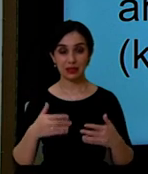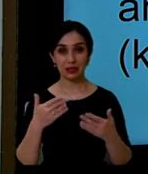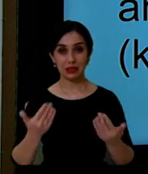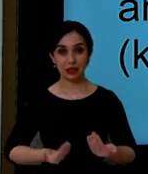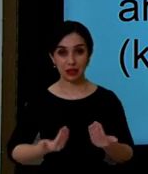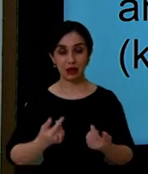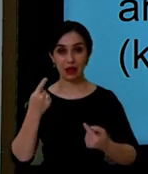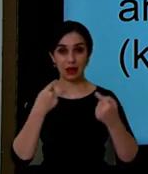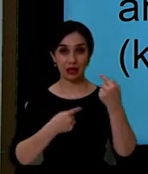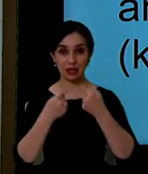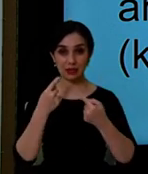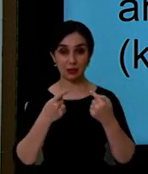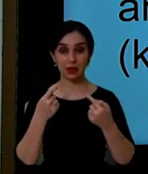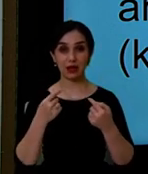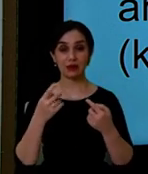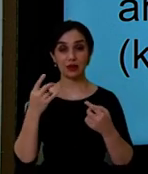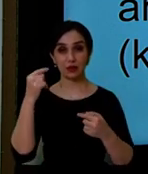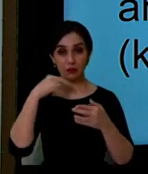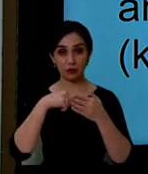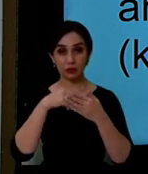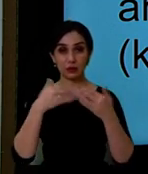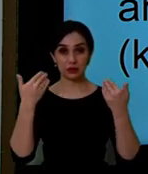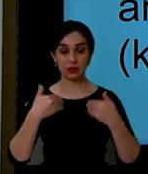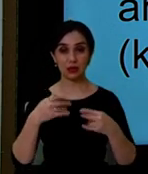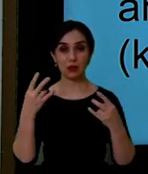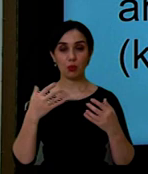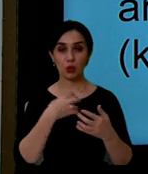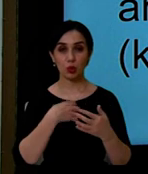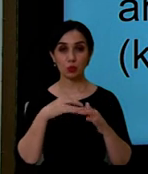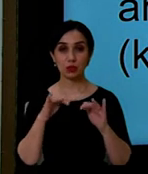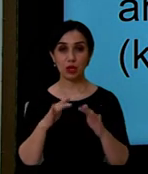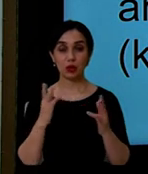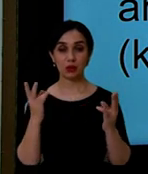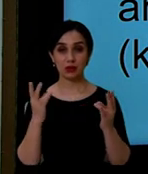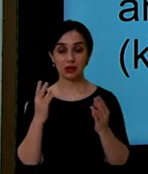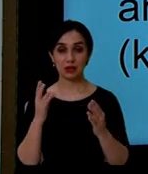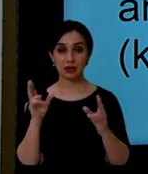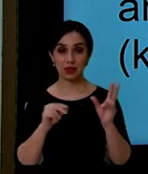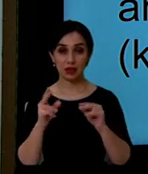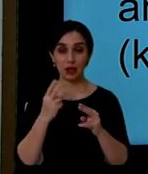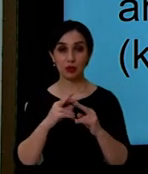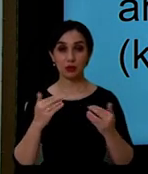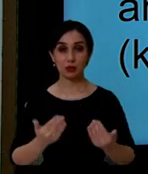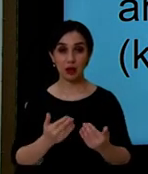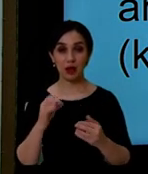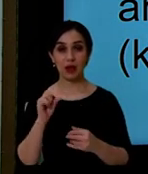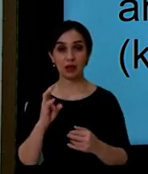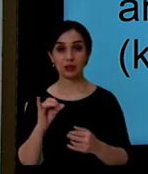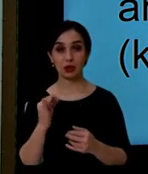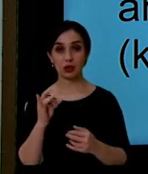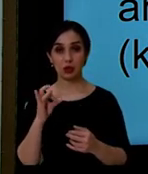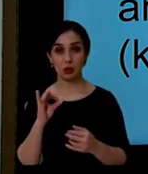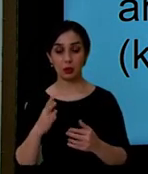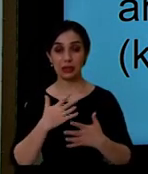organizmlarning hayoti uchun muhim jarayon sanaladi. Tirik organizmlarning yashash muhiti anaerob,